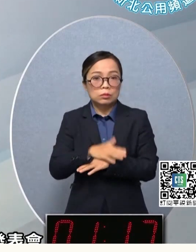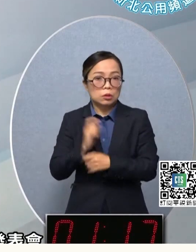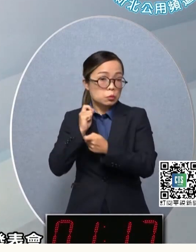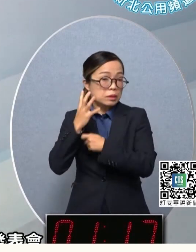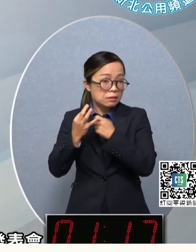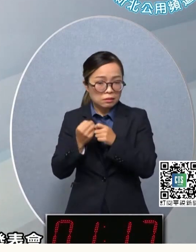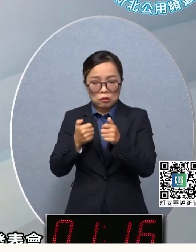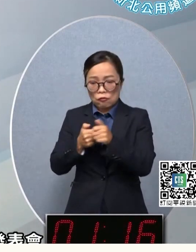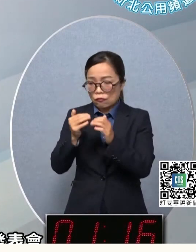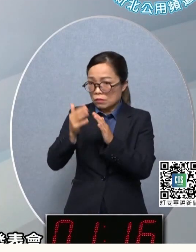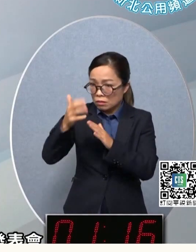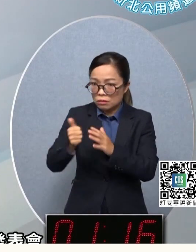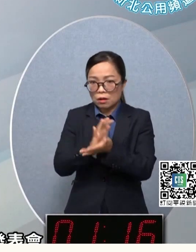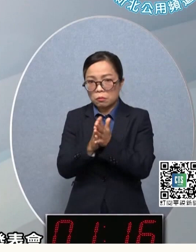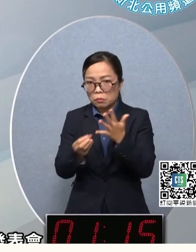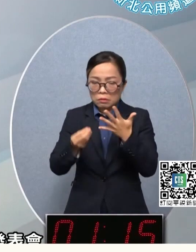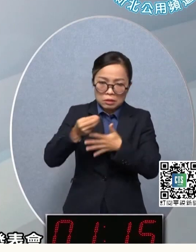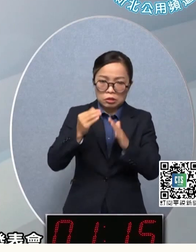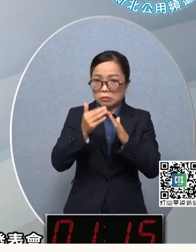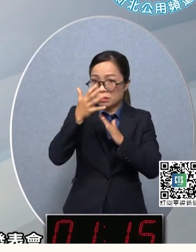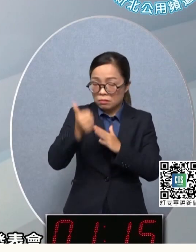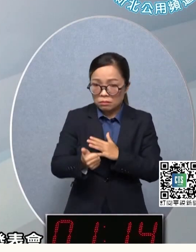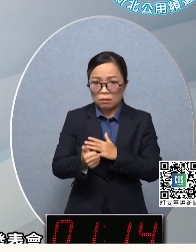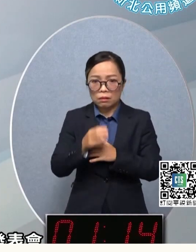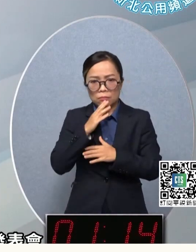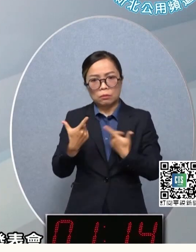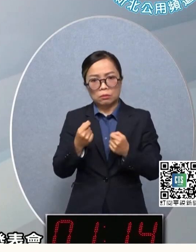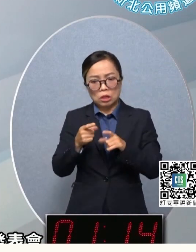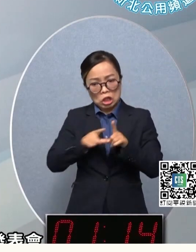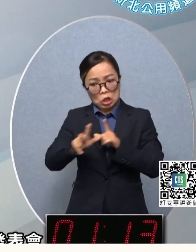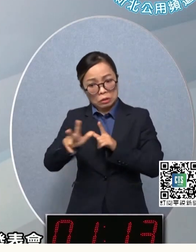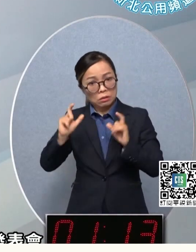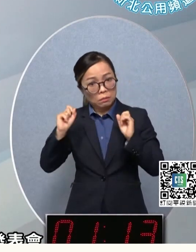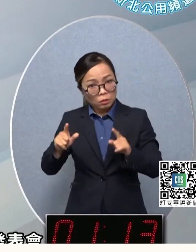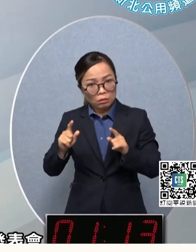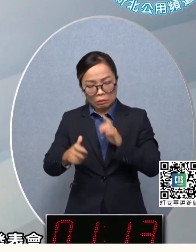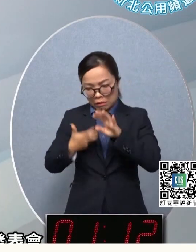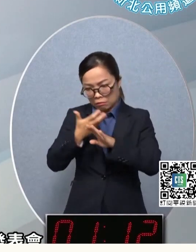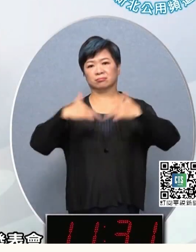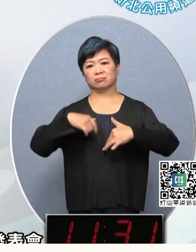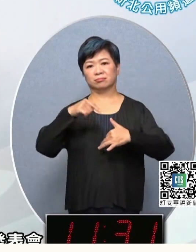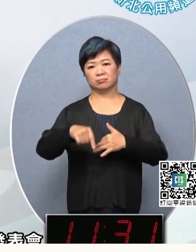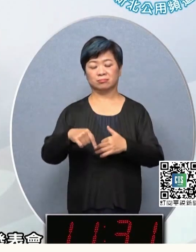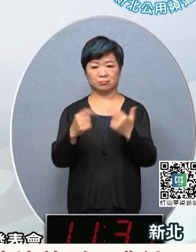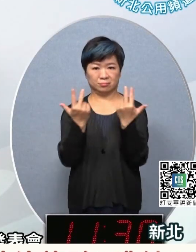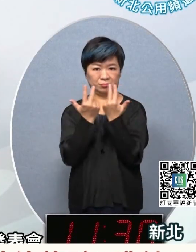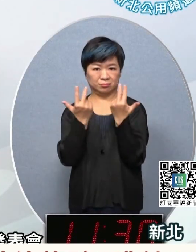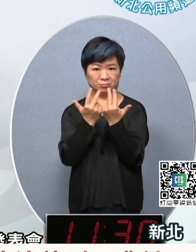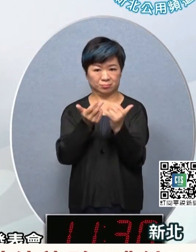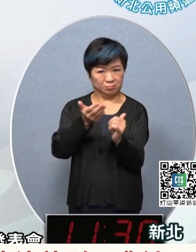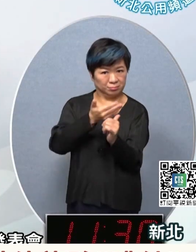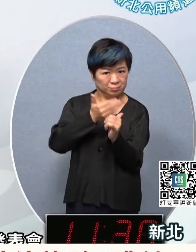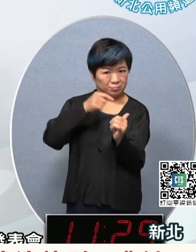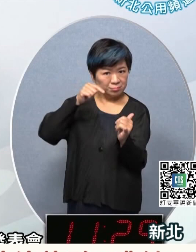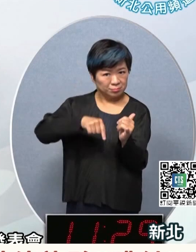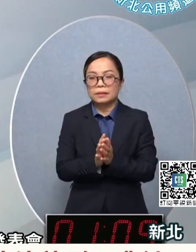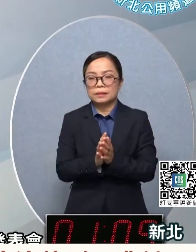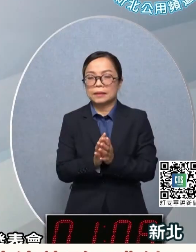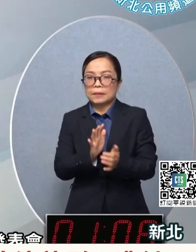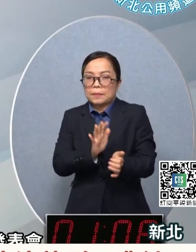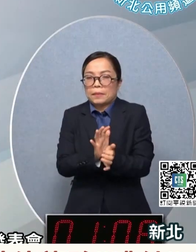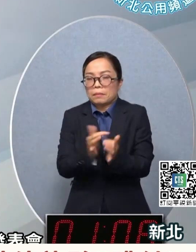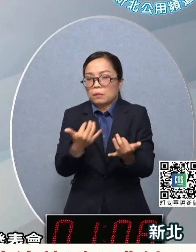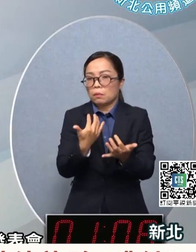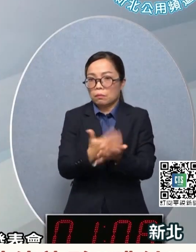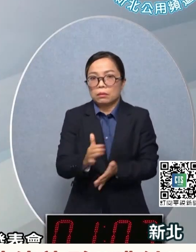市长或当市长，角色不一样，认真的态度永远是一样。 听到伊安尼的讲，伊对手民进党候